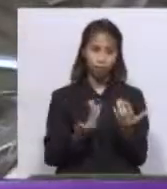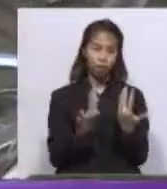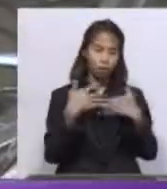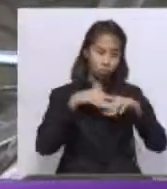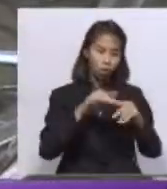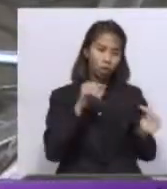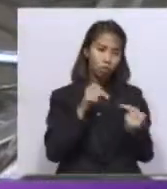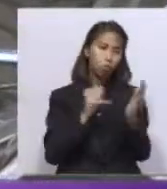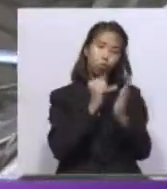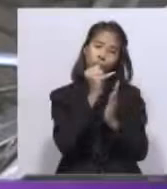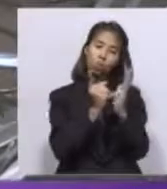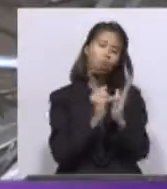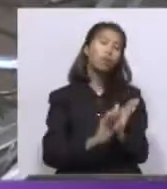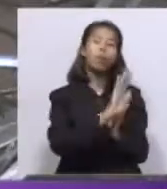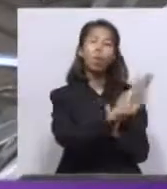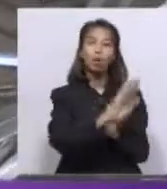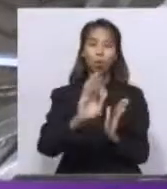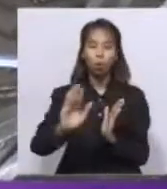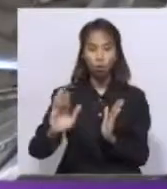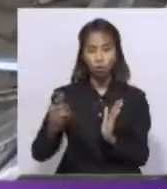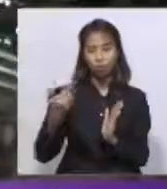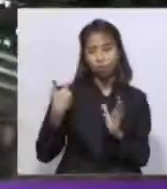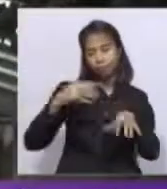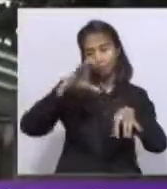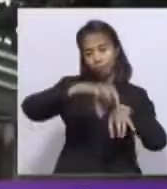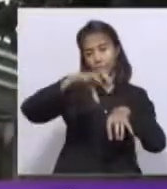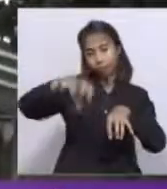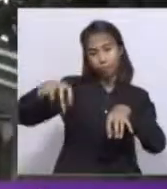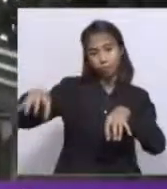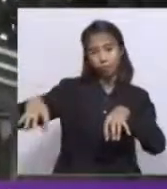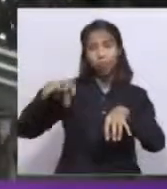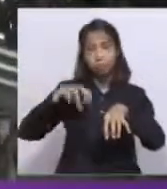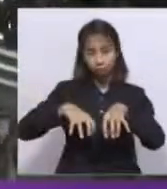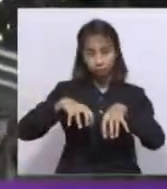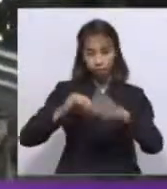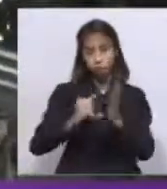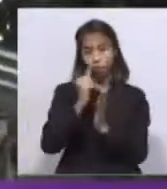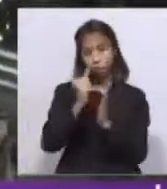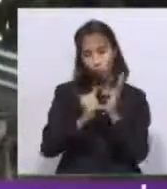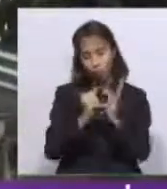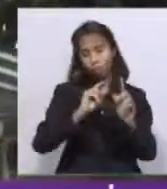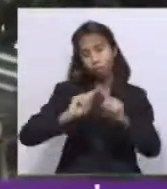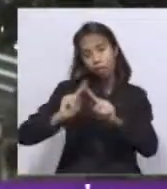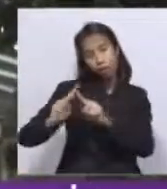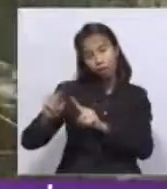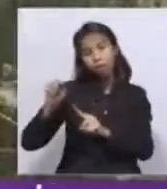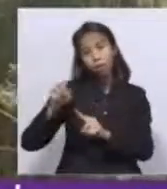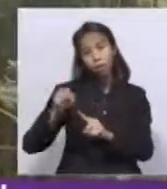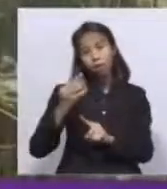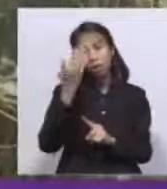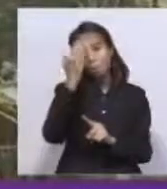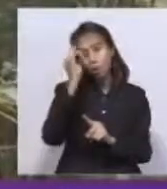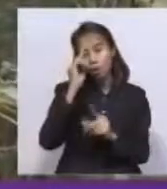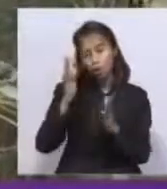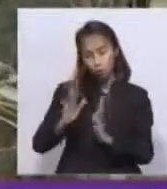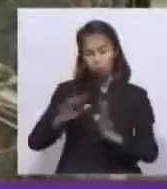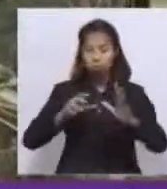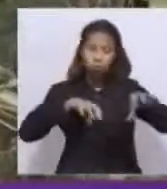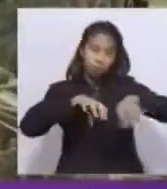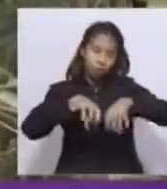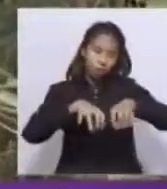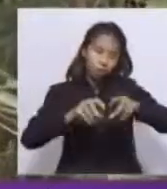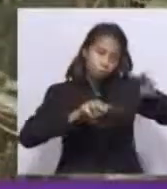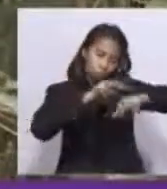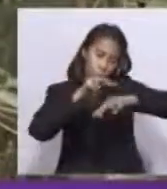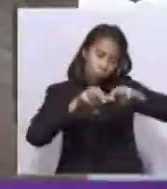องกันและบรรเทาสาธารณภัยเขตและสำนักงานป้องกันและบรรเทาสาธารณภัยจังหวัดในพื้นที่เสี่ยงภัยจัดเจ้าหน้าที่ติดตามสภ